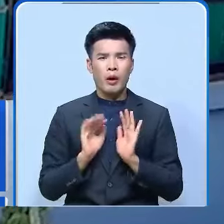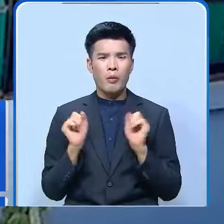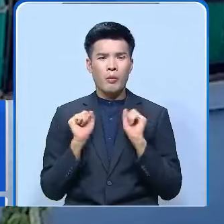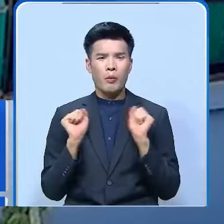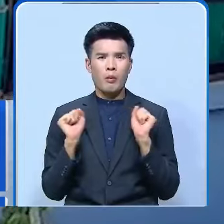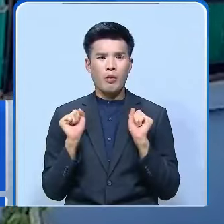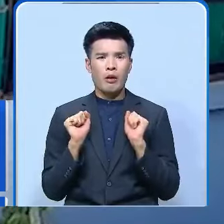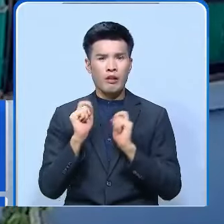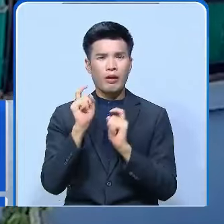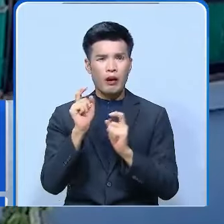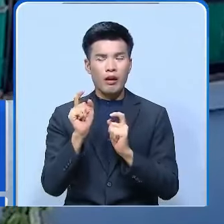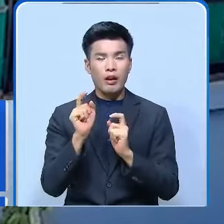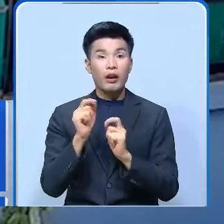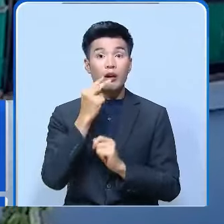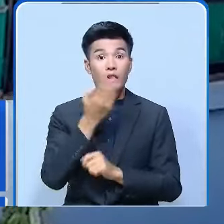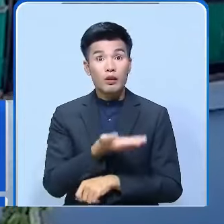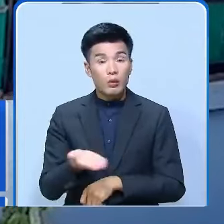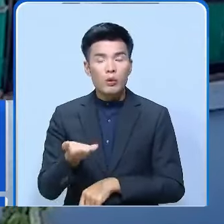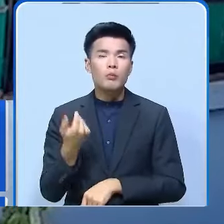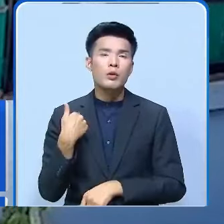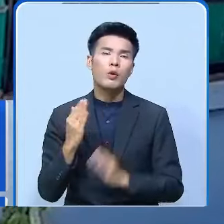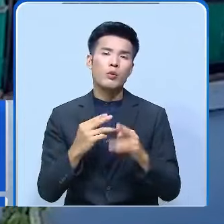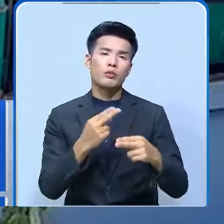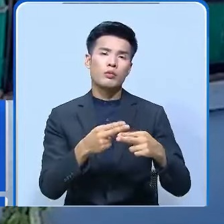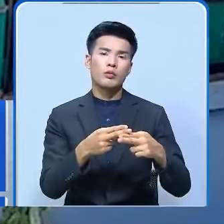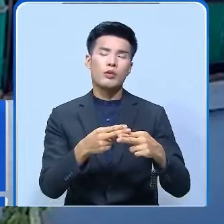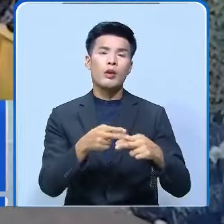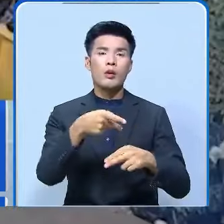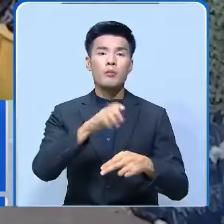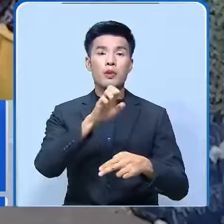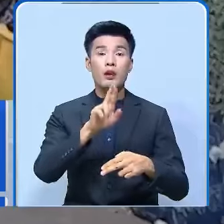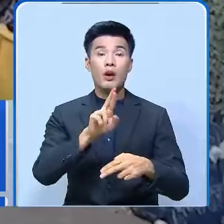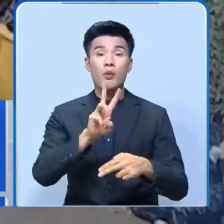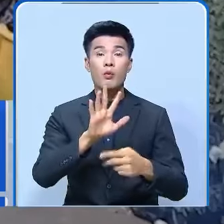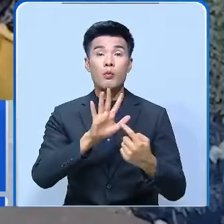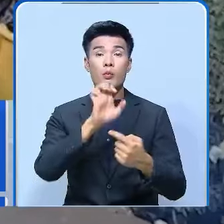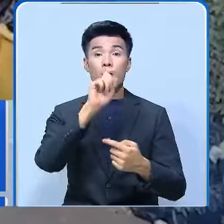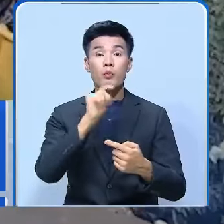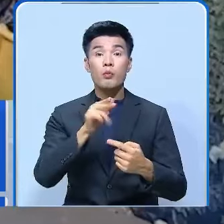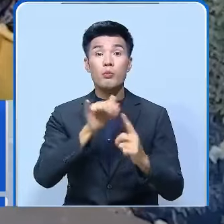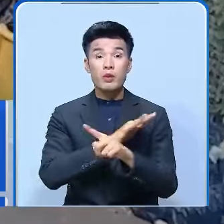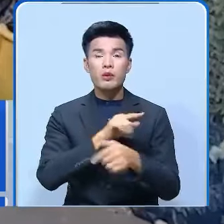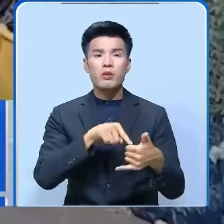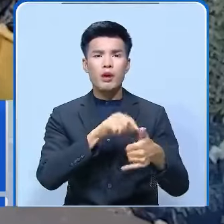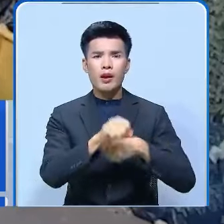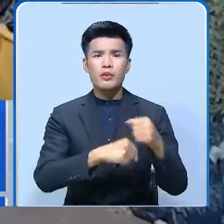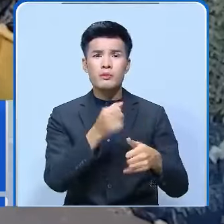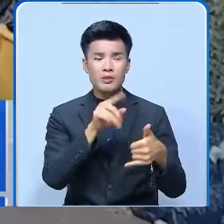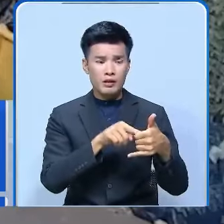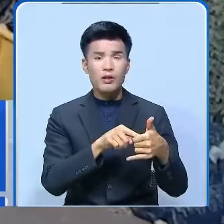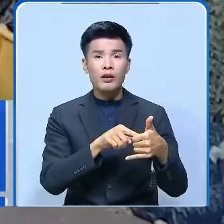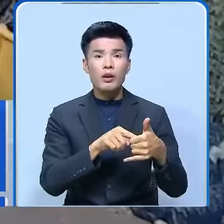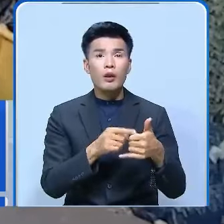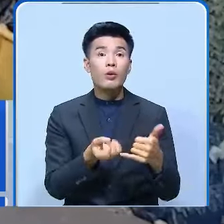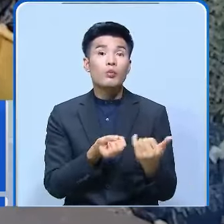เขากลัวกันโดยเหตุการณ์นี้เนี่ยทำให้นายพีรวิทย์อายุ17ปีถูกแทงเข้าไปที่ชายโครงด้านซ้าย1แผลก่อนที่จะไป